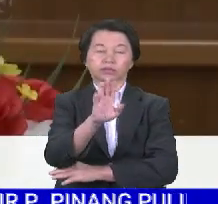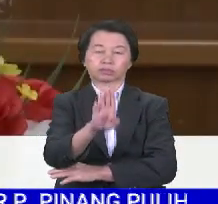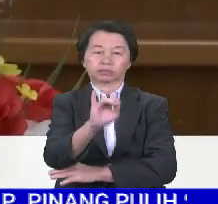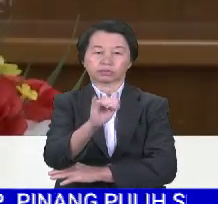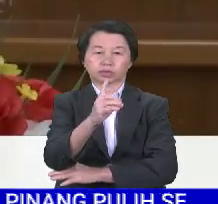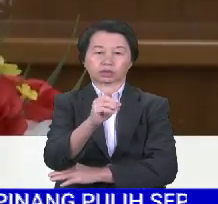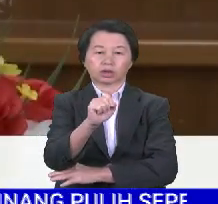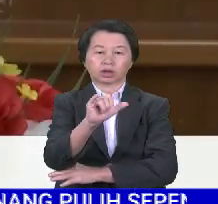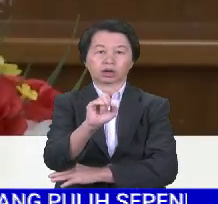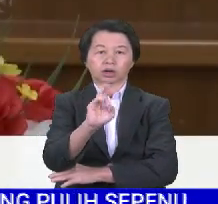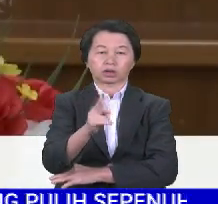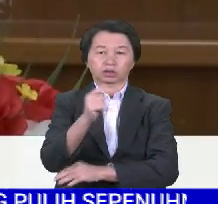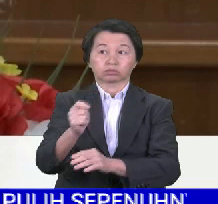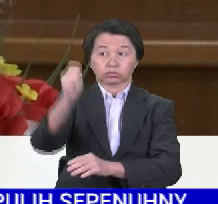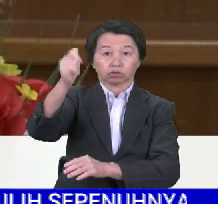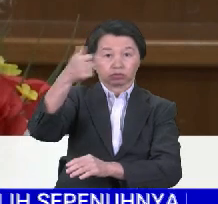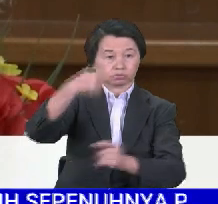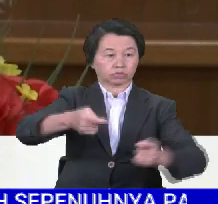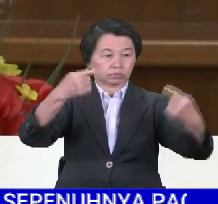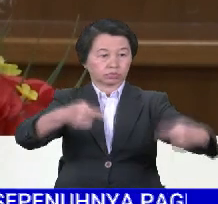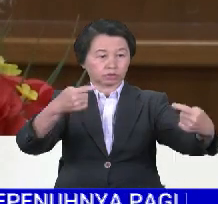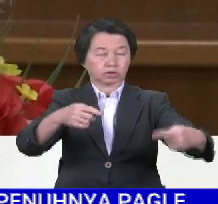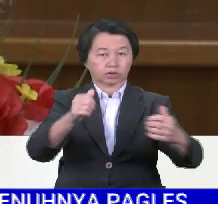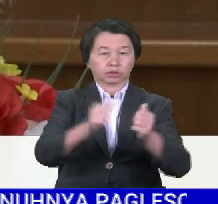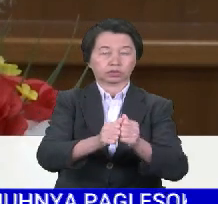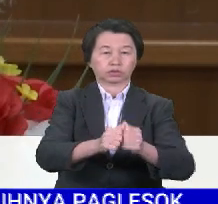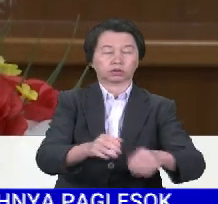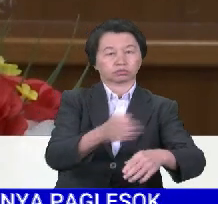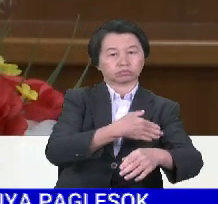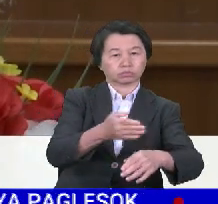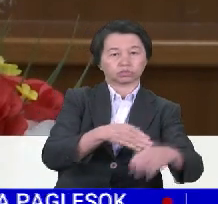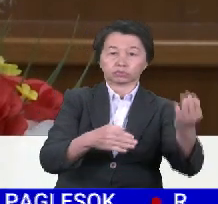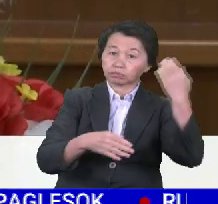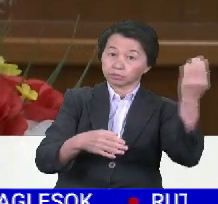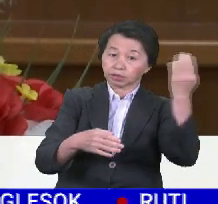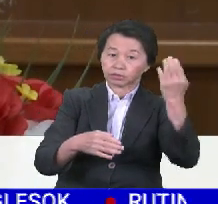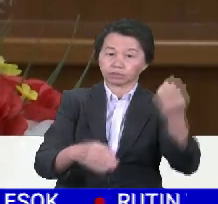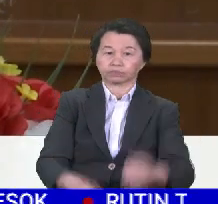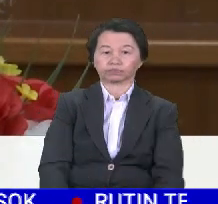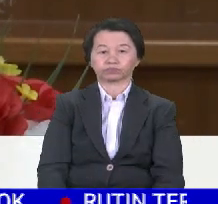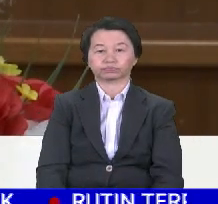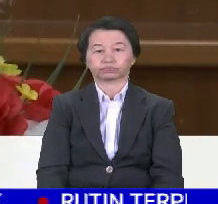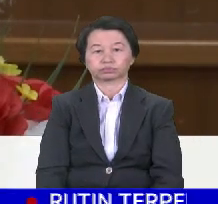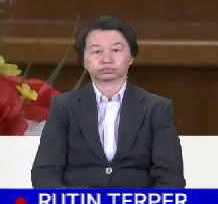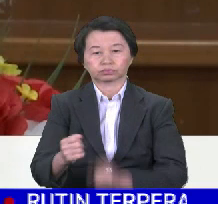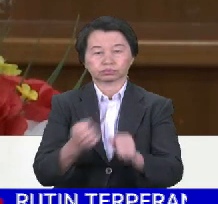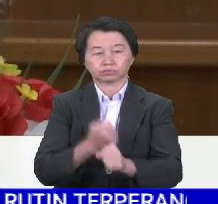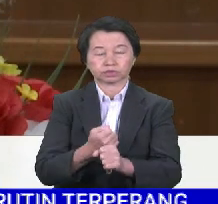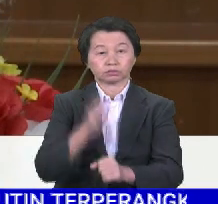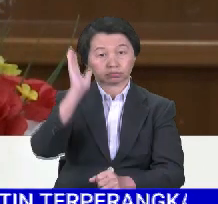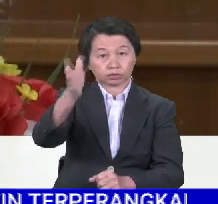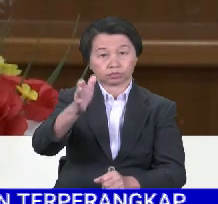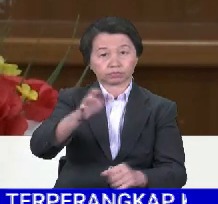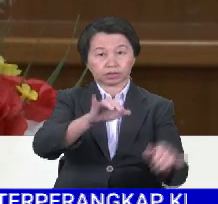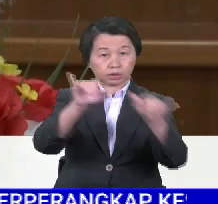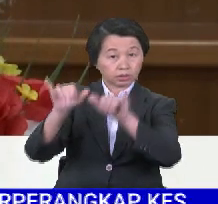berpotensi tinggi untuk bersaing dalam industri hiburan arus perdana. Pada tahun hadapan, standard untuk